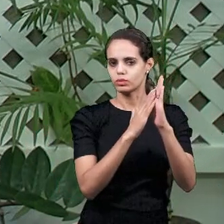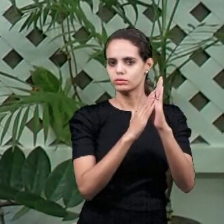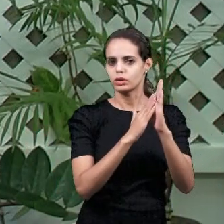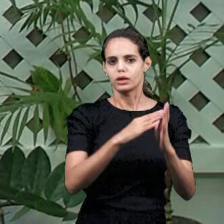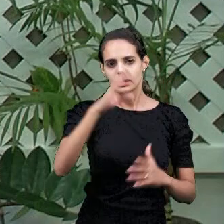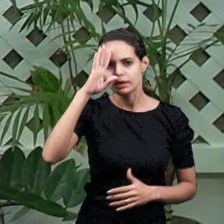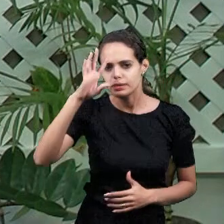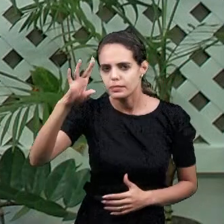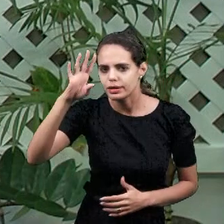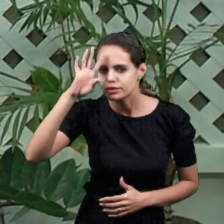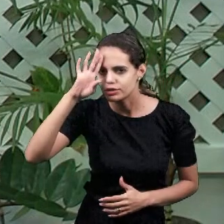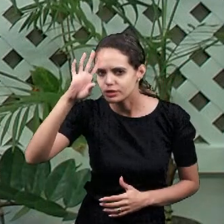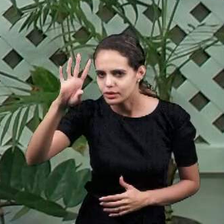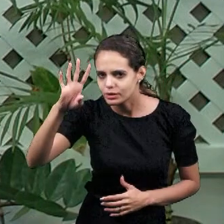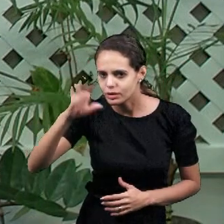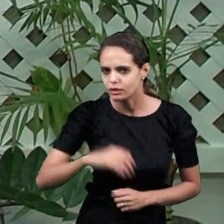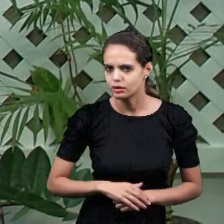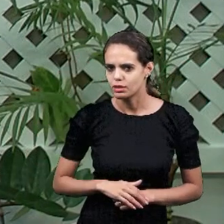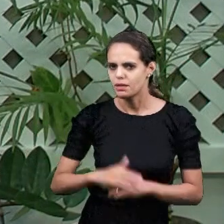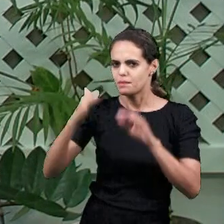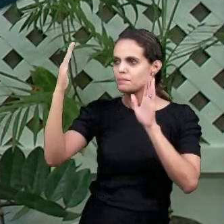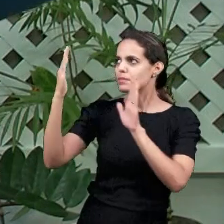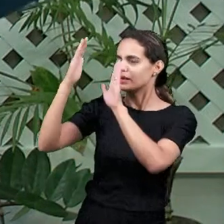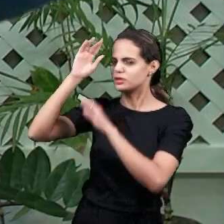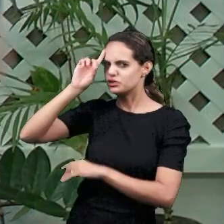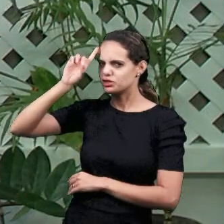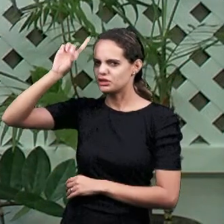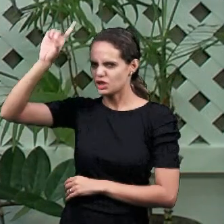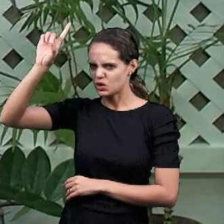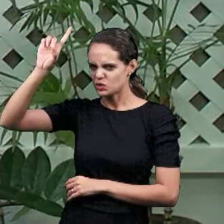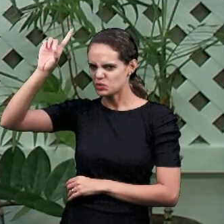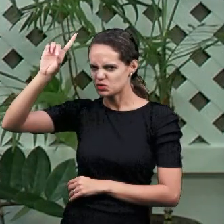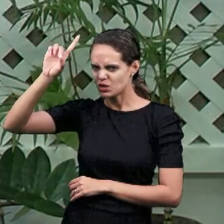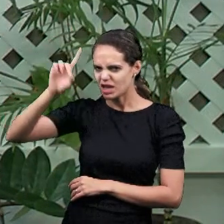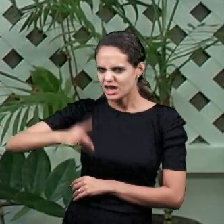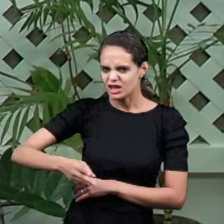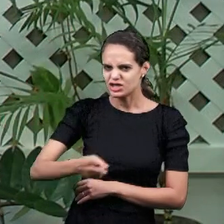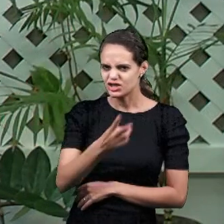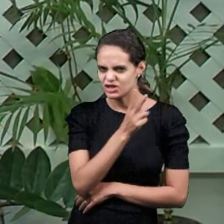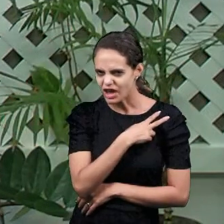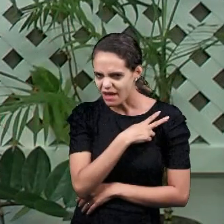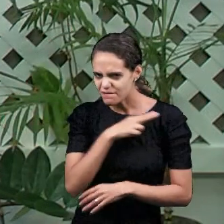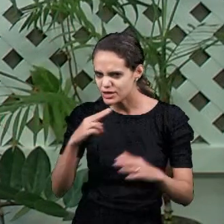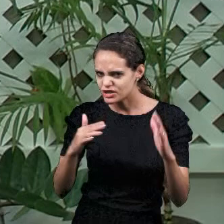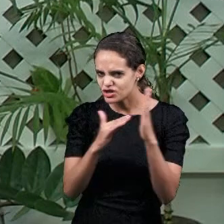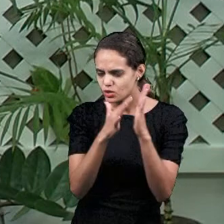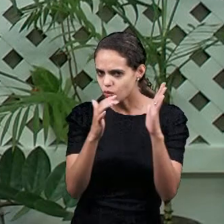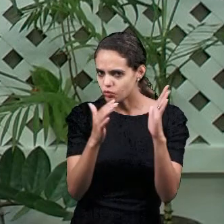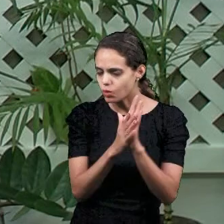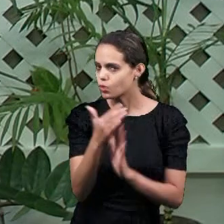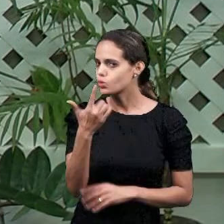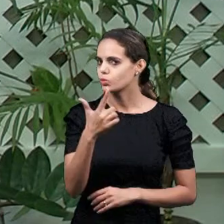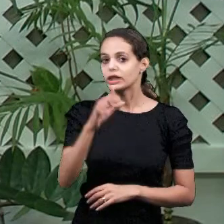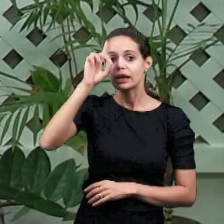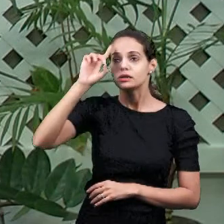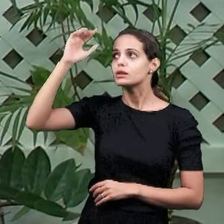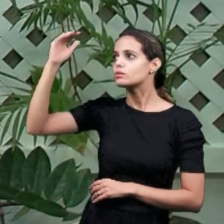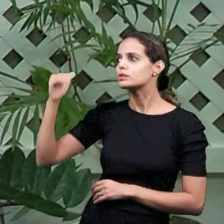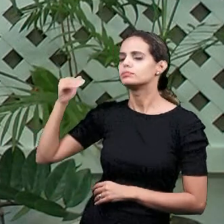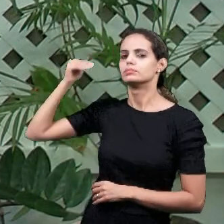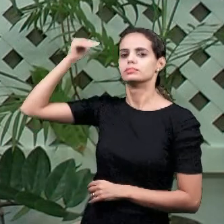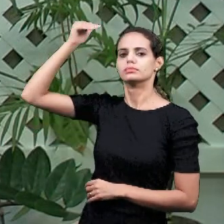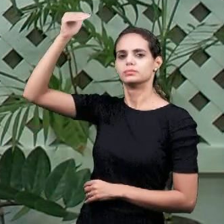chef de la louange qui a abandonné Dieu. Vous pouvez attendre n'importe quoi de l'homme. Mes frères, le pasteur Gilson, avec les réponses,